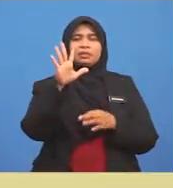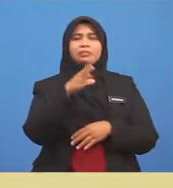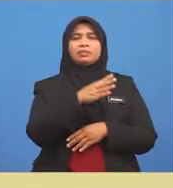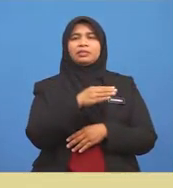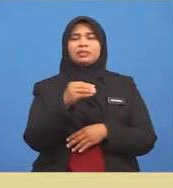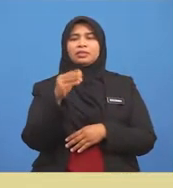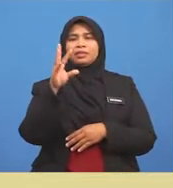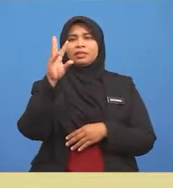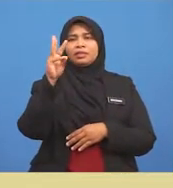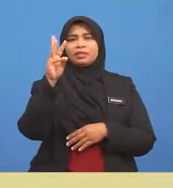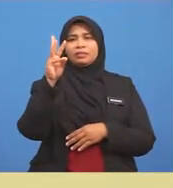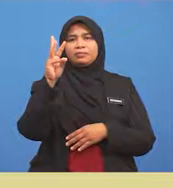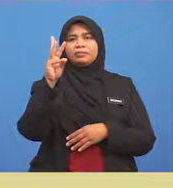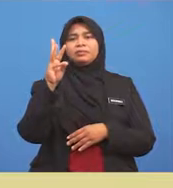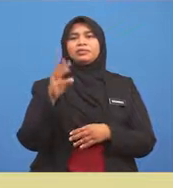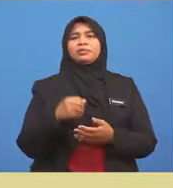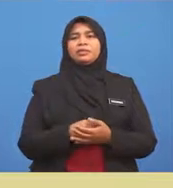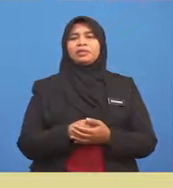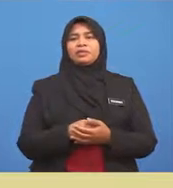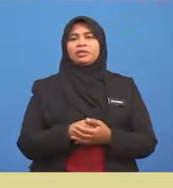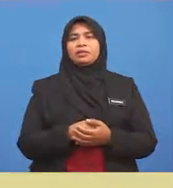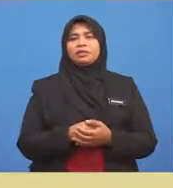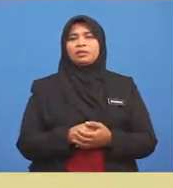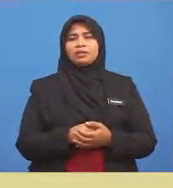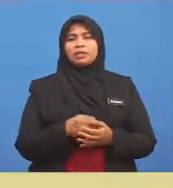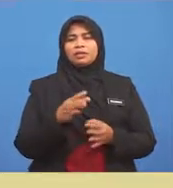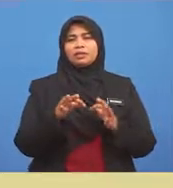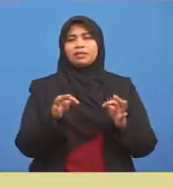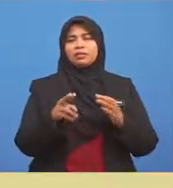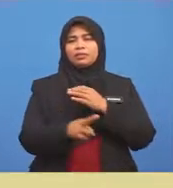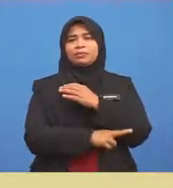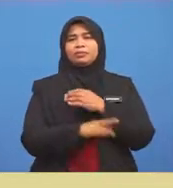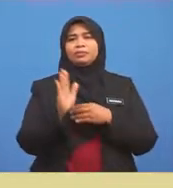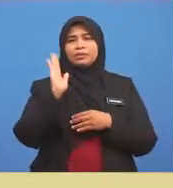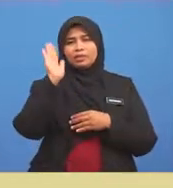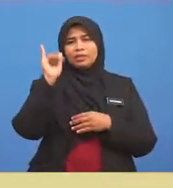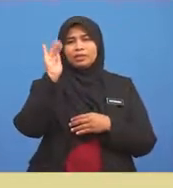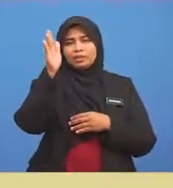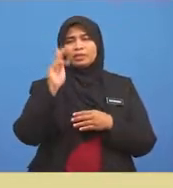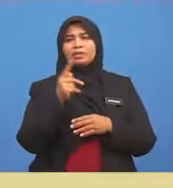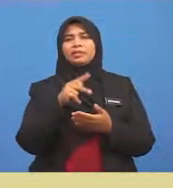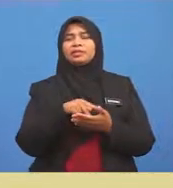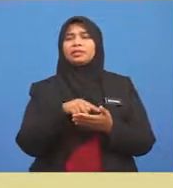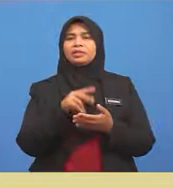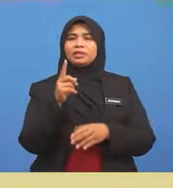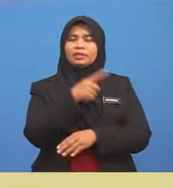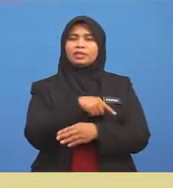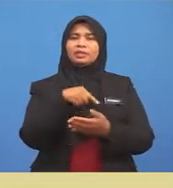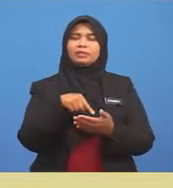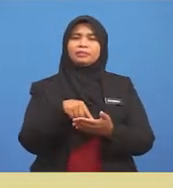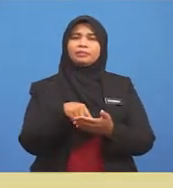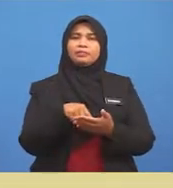surah An-Nisa, iaitu ayat hukum yang akan kita kaji pada hari ini.